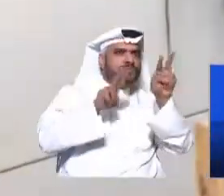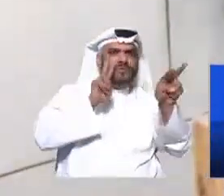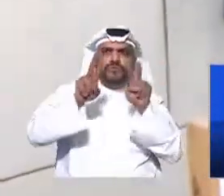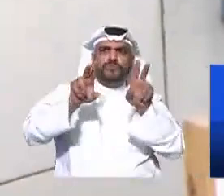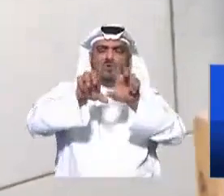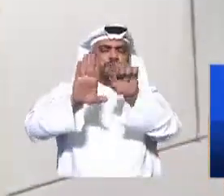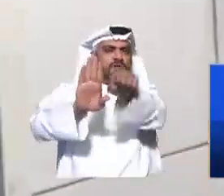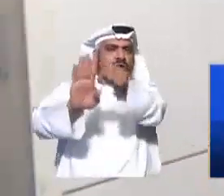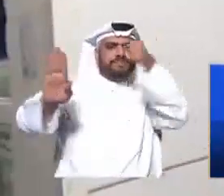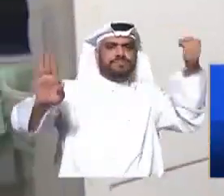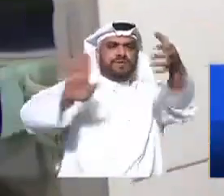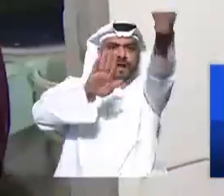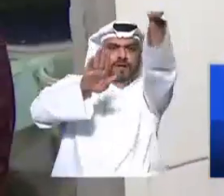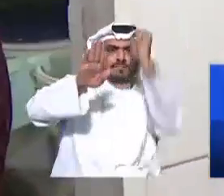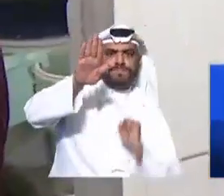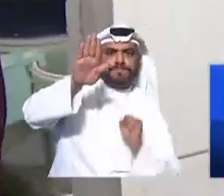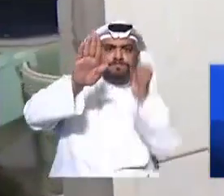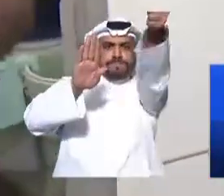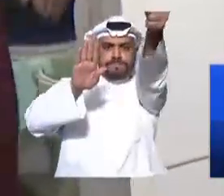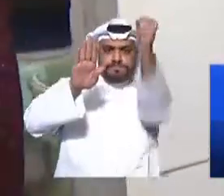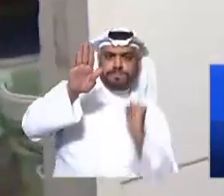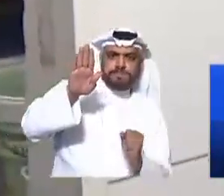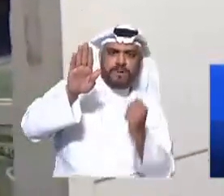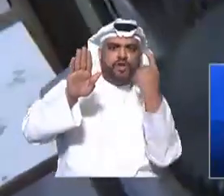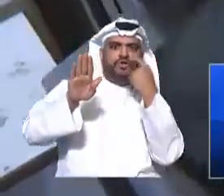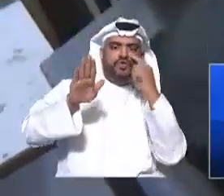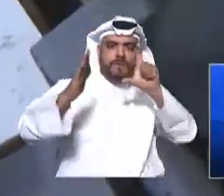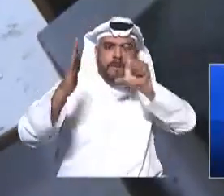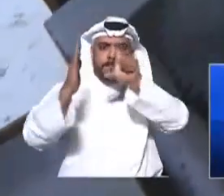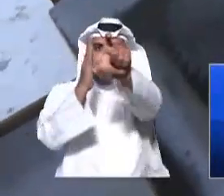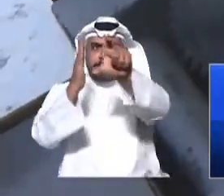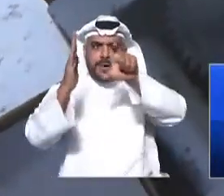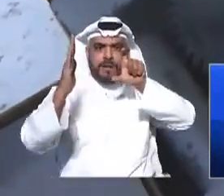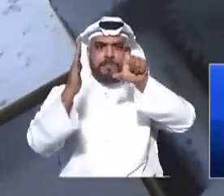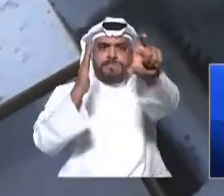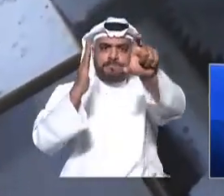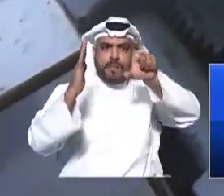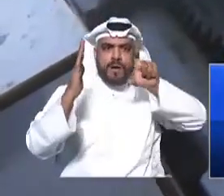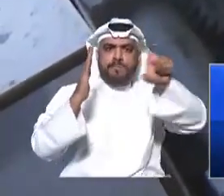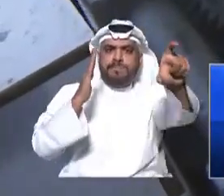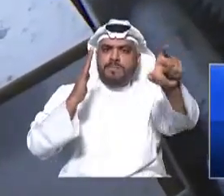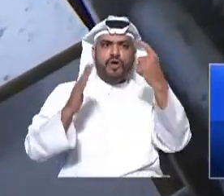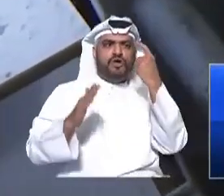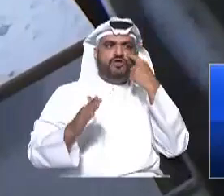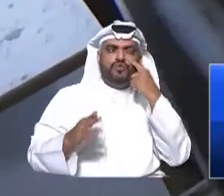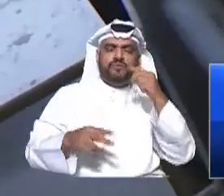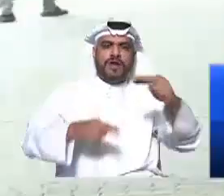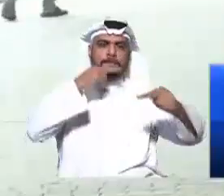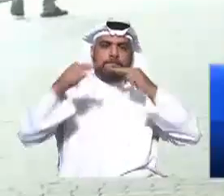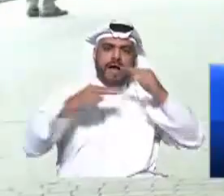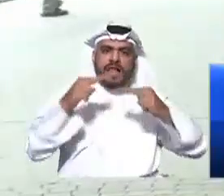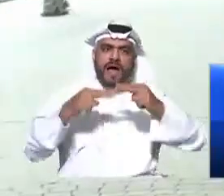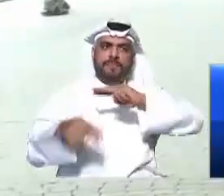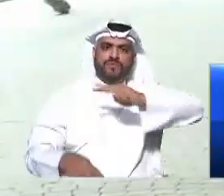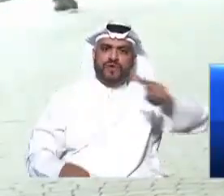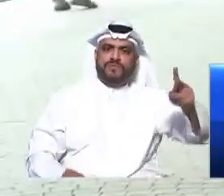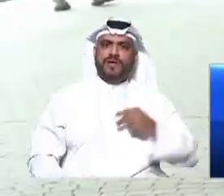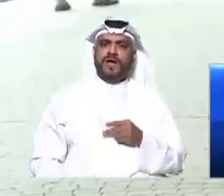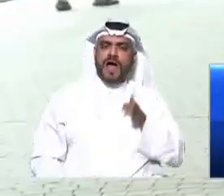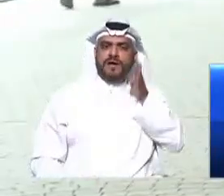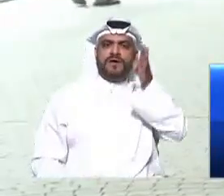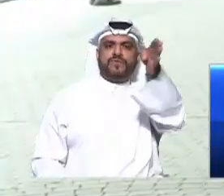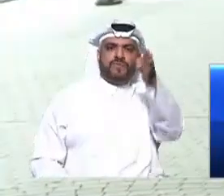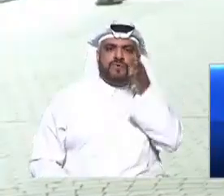المباني والمنشآت والمطاعم ومدى التزامها في اشتراطات السلامة والوقاية من الحريق. الجولات